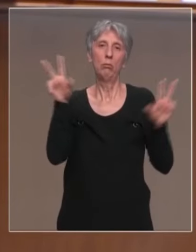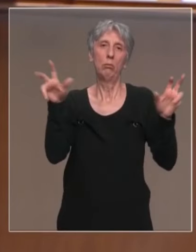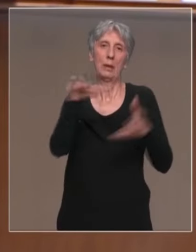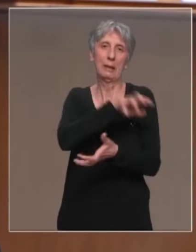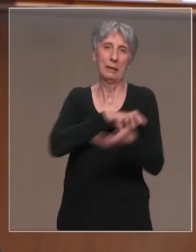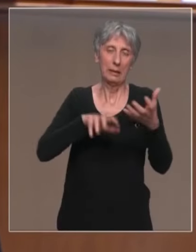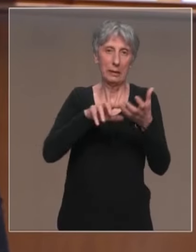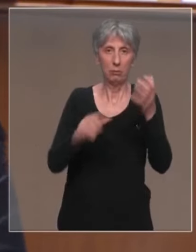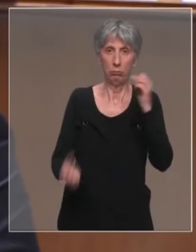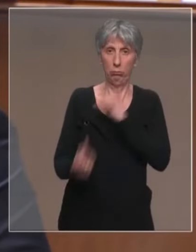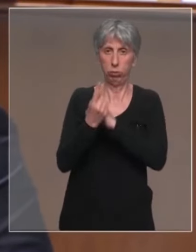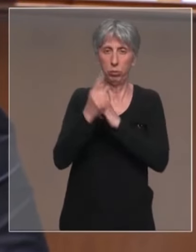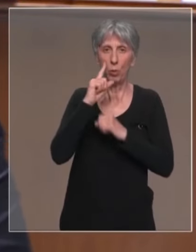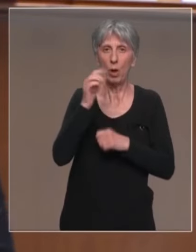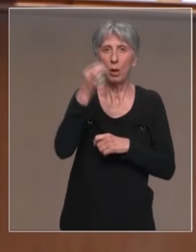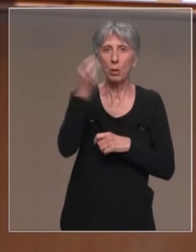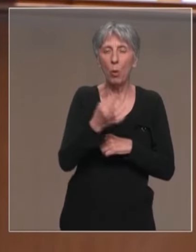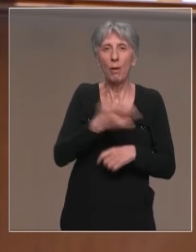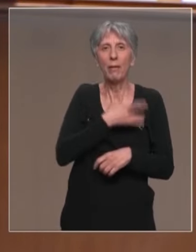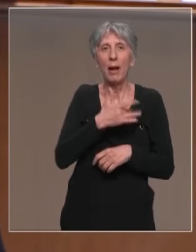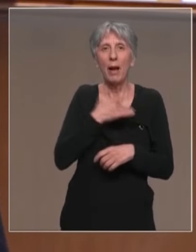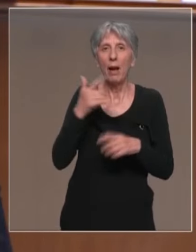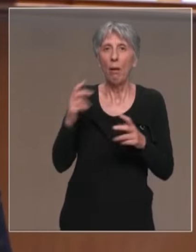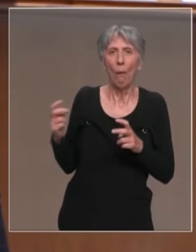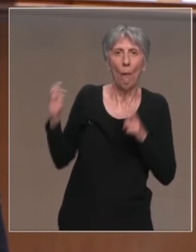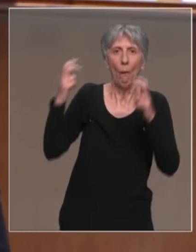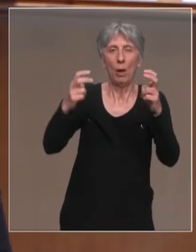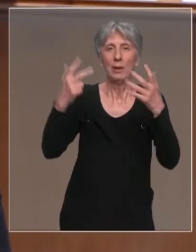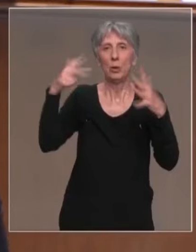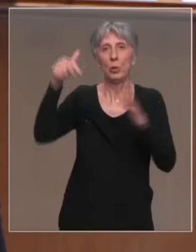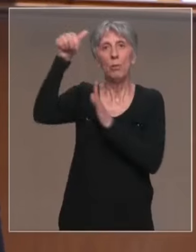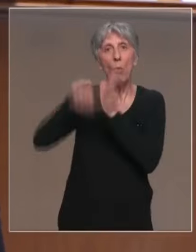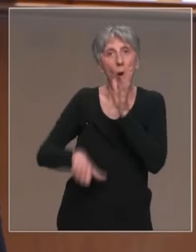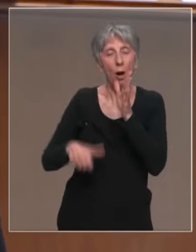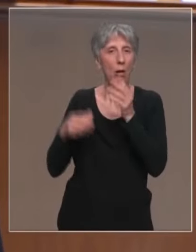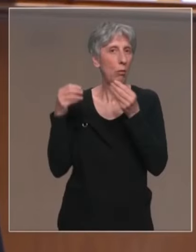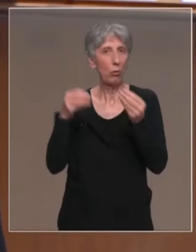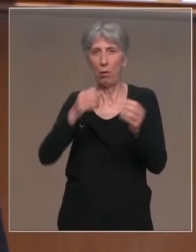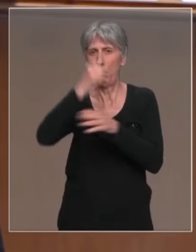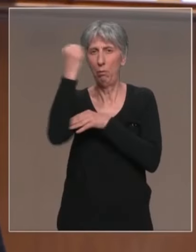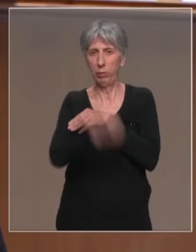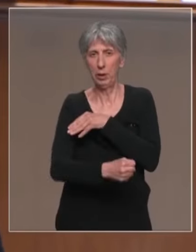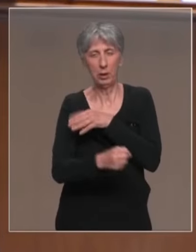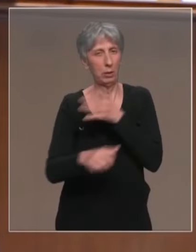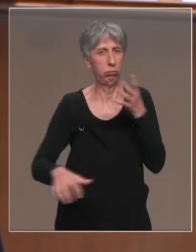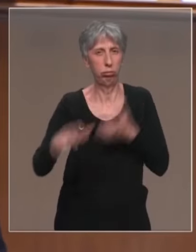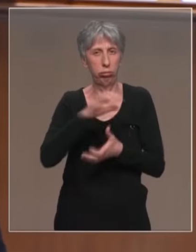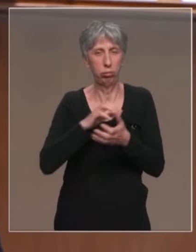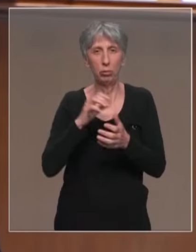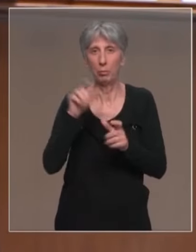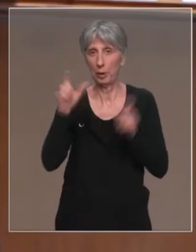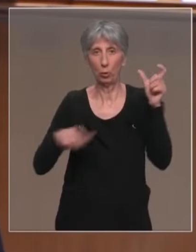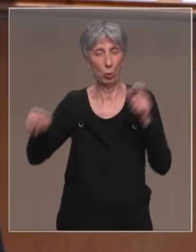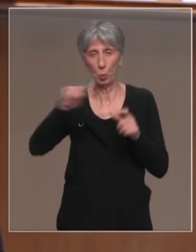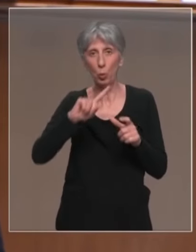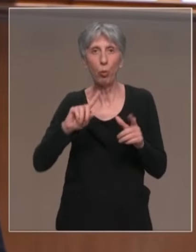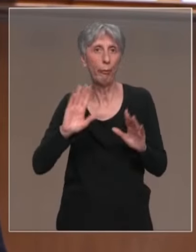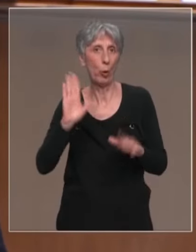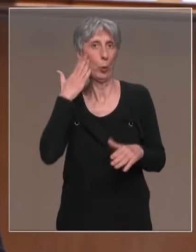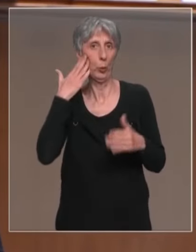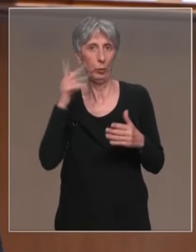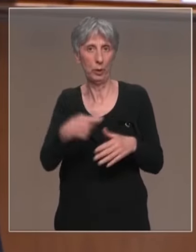inédite. Les taux d'intérêt qui ont augmenté les 18 derniers mois ont d'ailleurs aggravé significativement cette crise du logement et les acteurs le reconnaissent bien